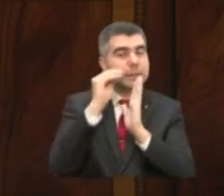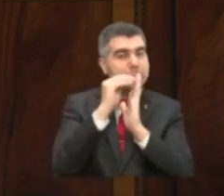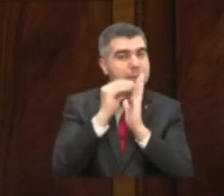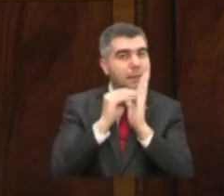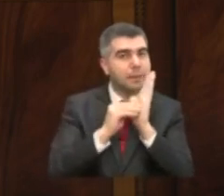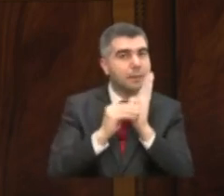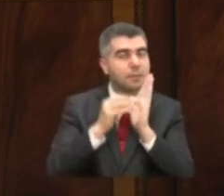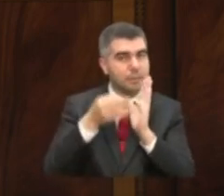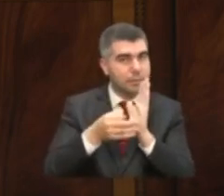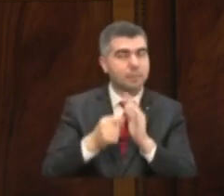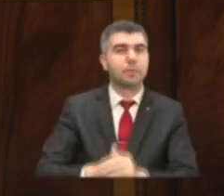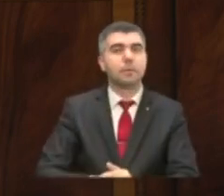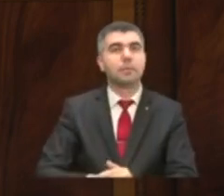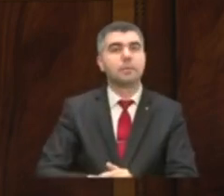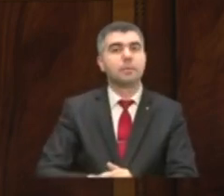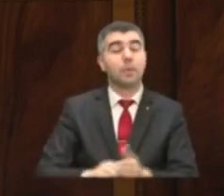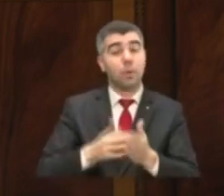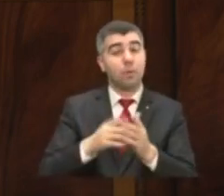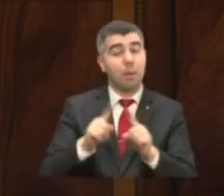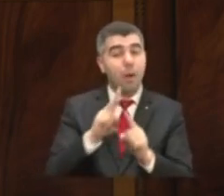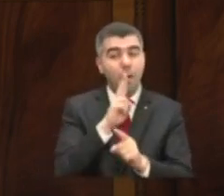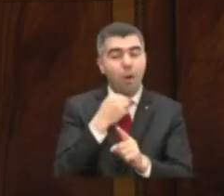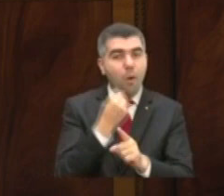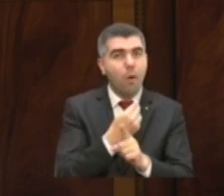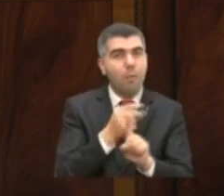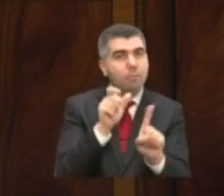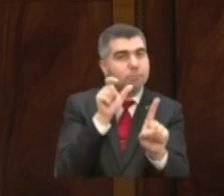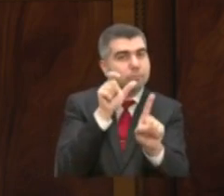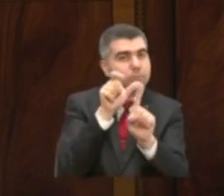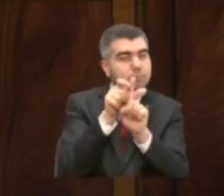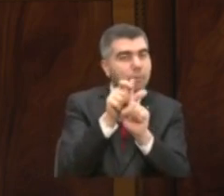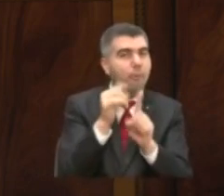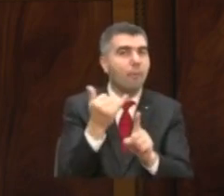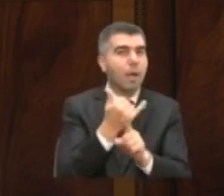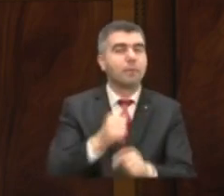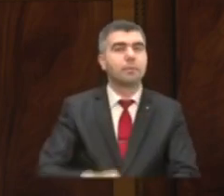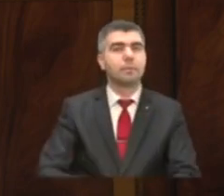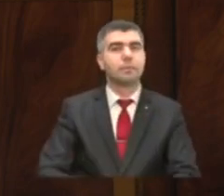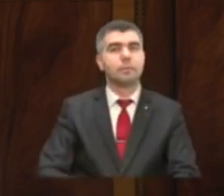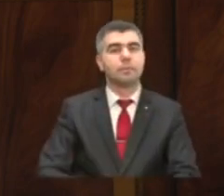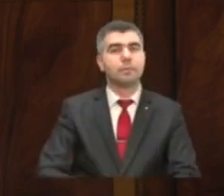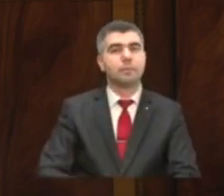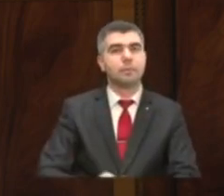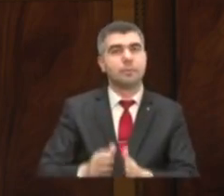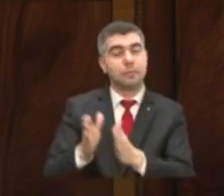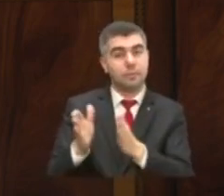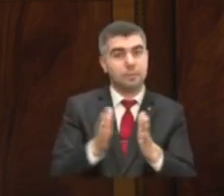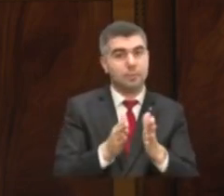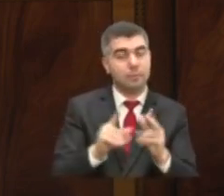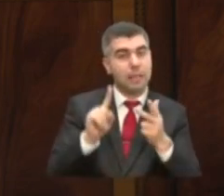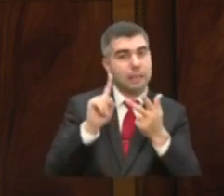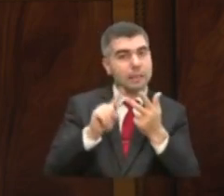للشباب، بالتالي خاصة تدخلات الدولة تكون مضبوطة ومؤطرة من خلال هذا القانون. ثانيا سيد رئيس الحكومة،